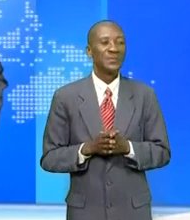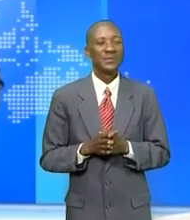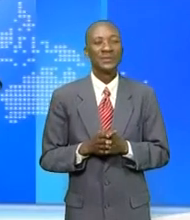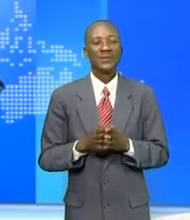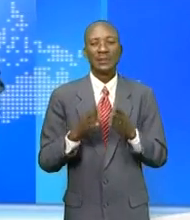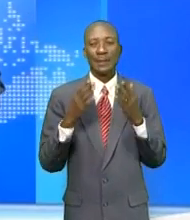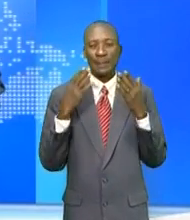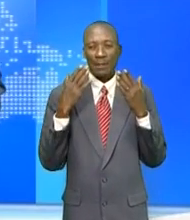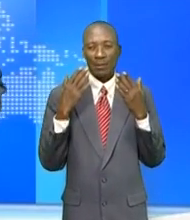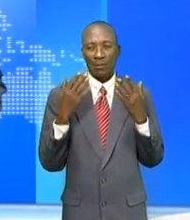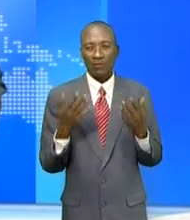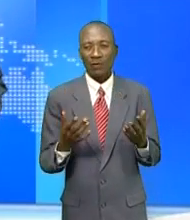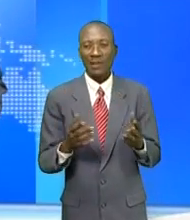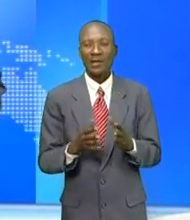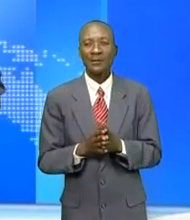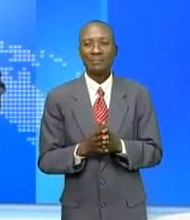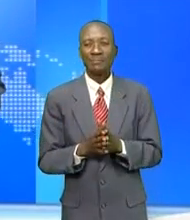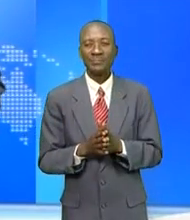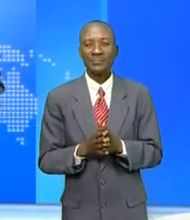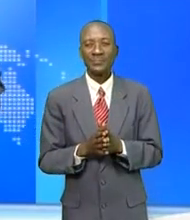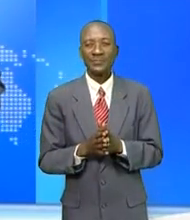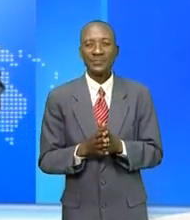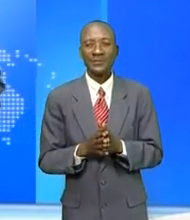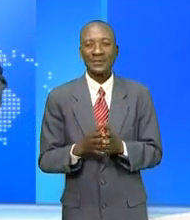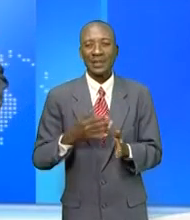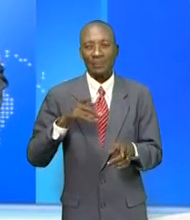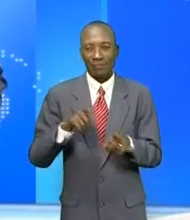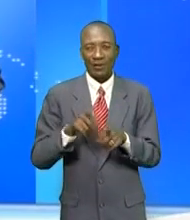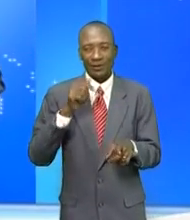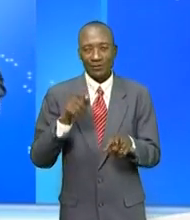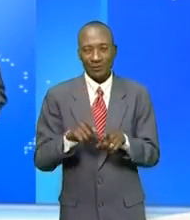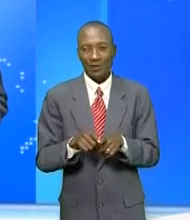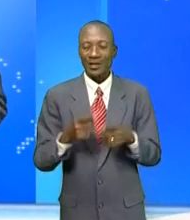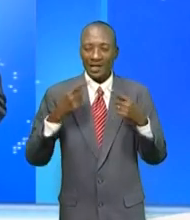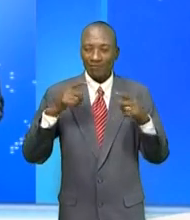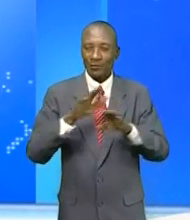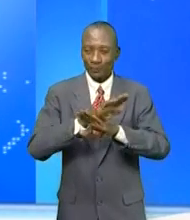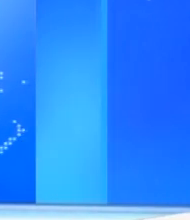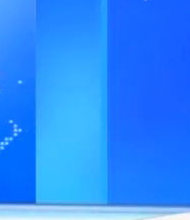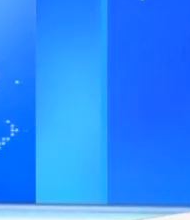ceux-là qui nous ont suivis depuis la ville de Bounia dans la province de l'Ituri. Bonsoir chez vous.